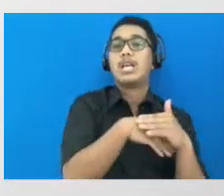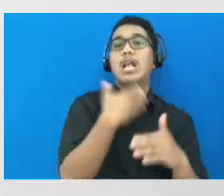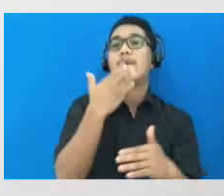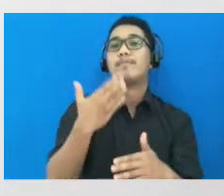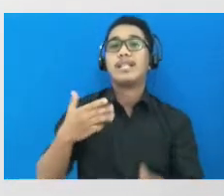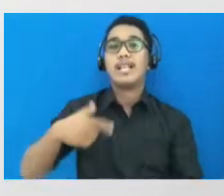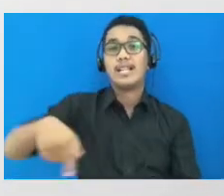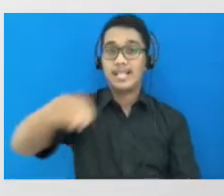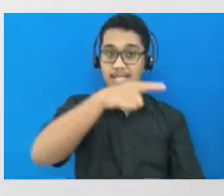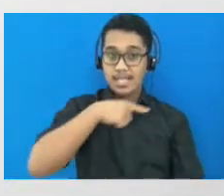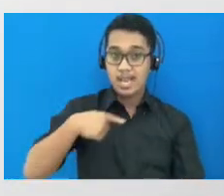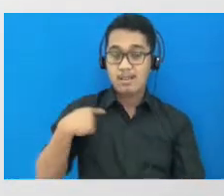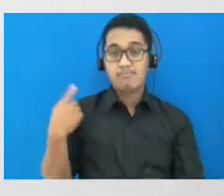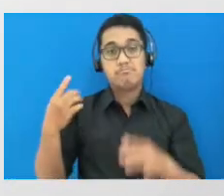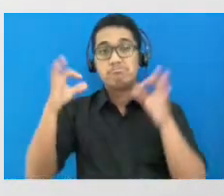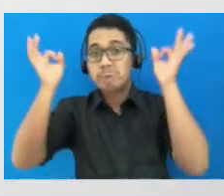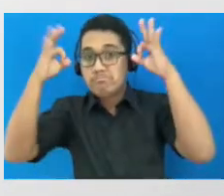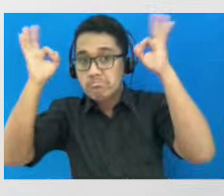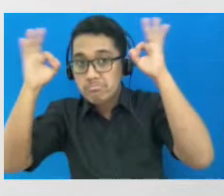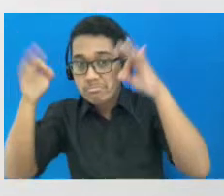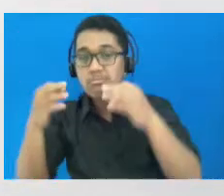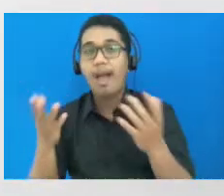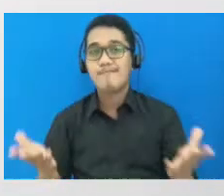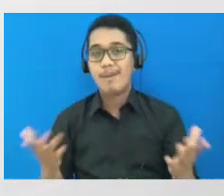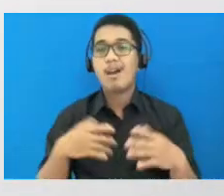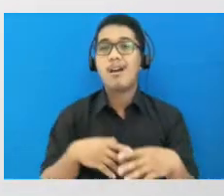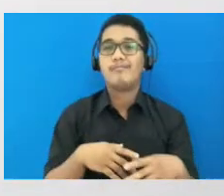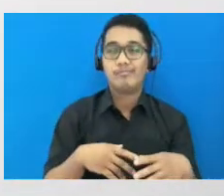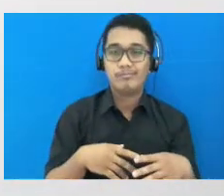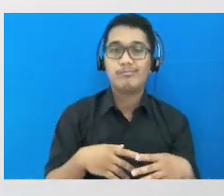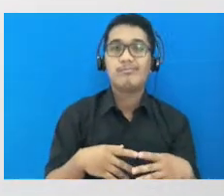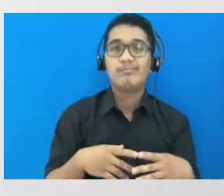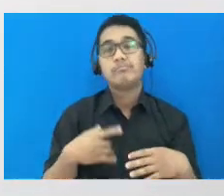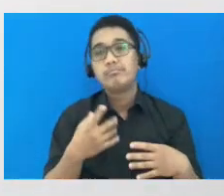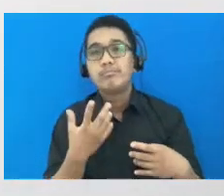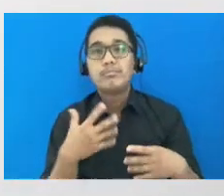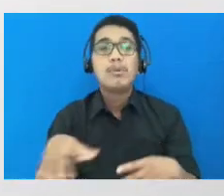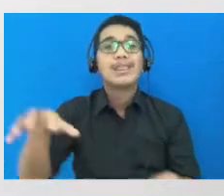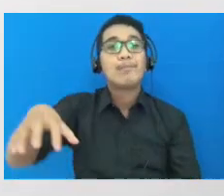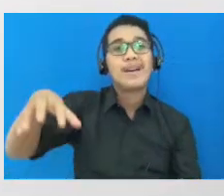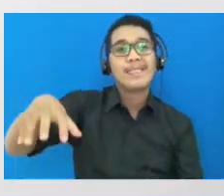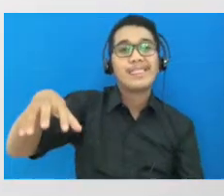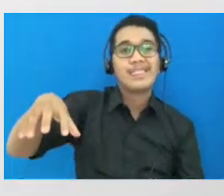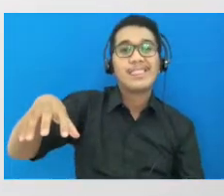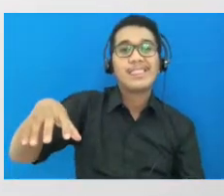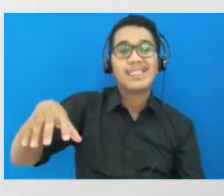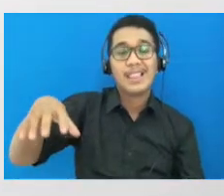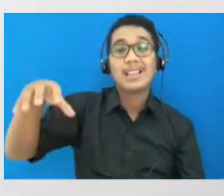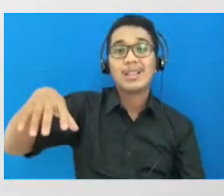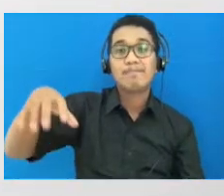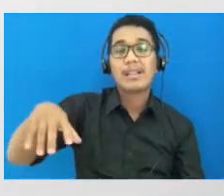kita browsing apa saja, kebiasaan apa lokasi kita sedang browsing itu di